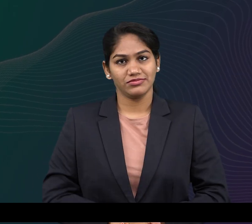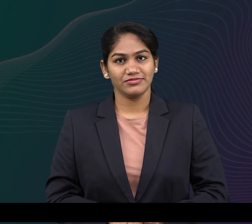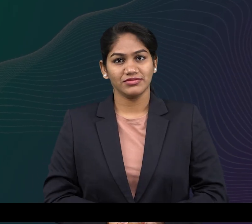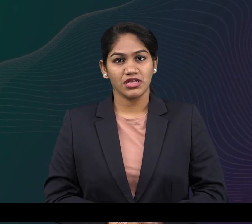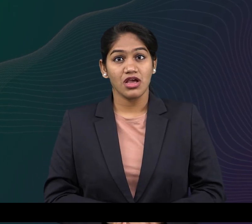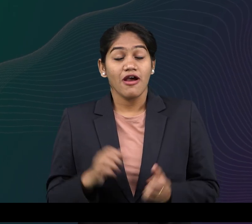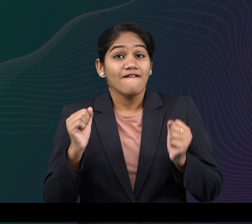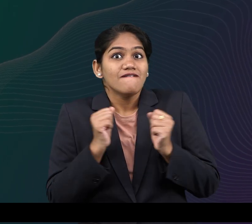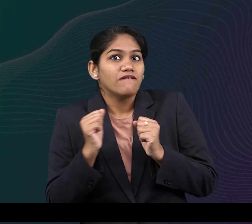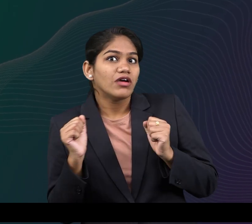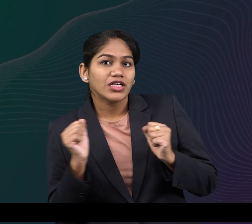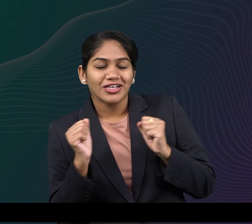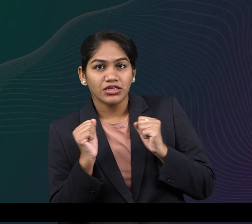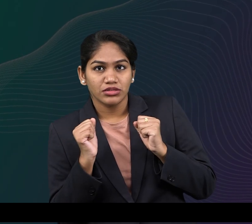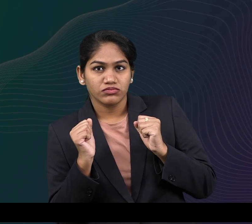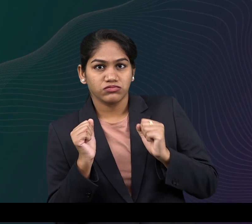डर